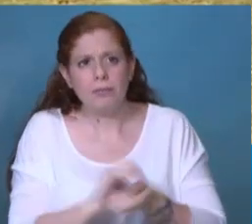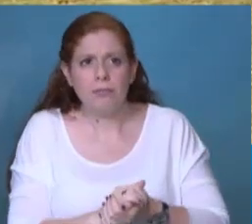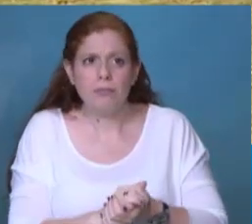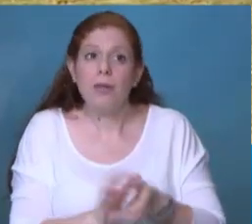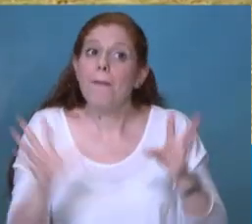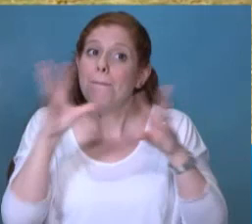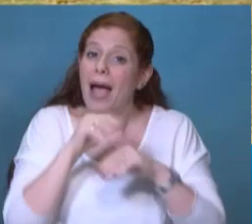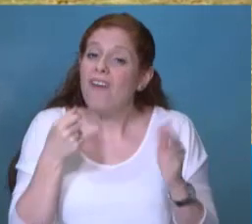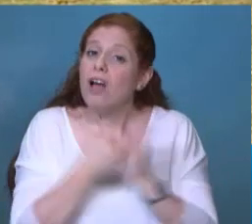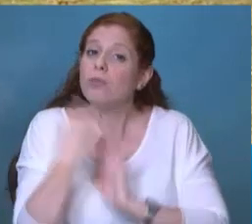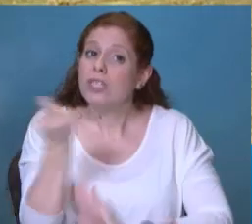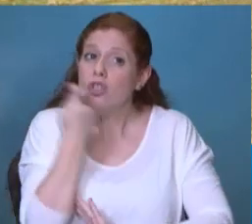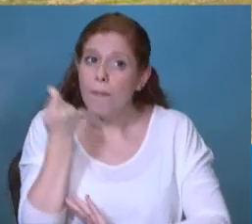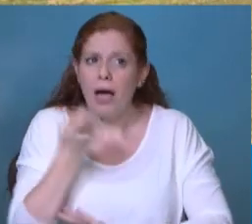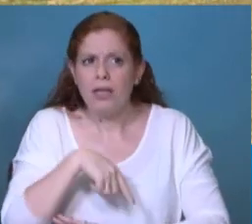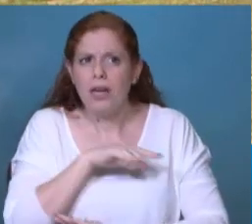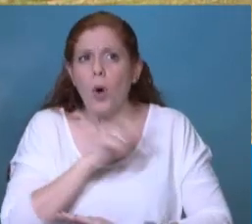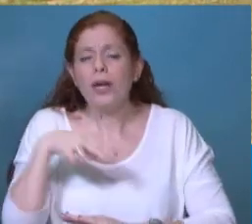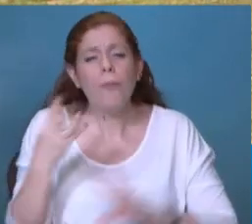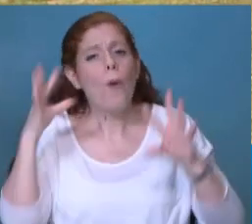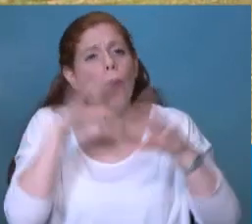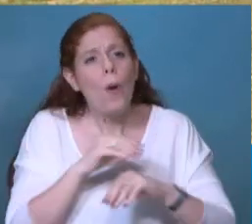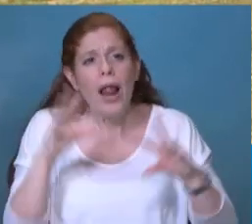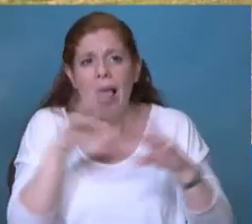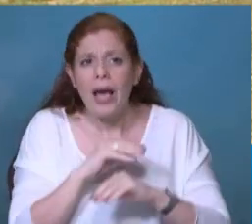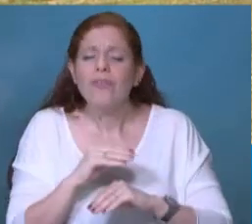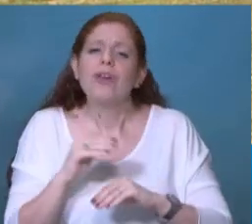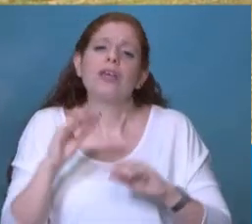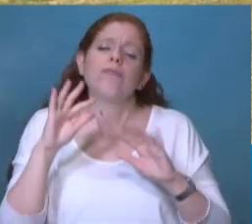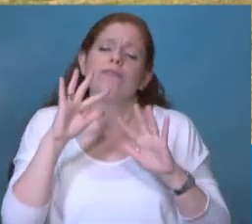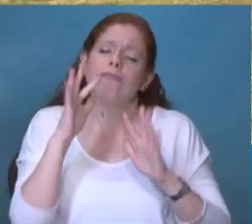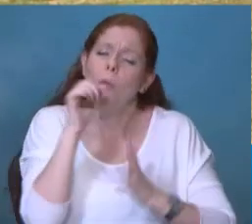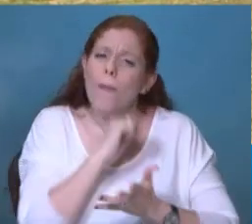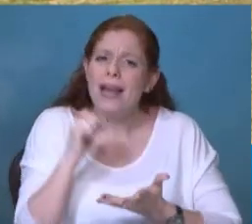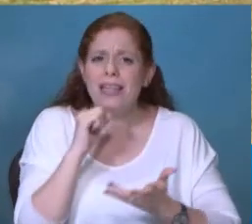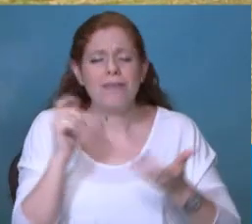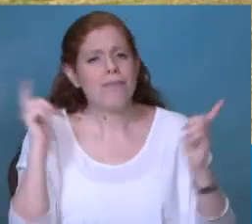ועד מוצאי שבת אנחנו נהיה כאן כל ערב עם אומנים, חגיגות,